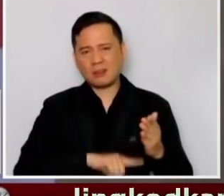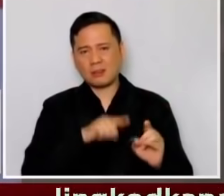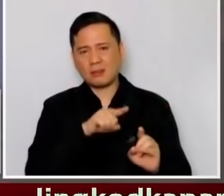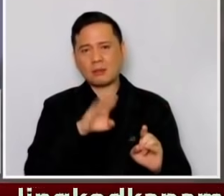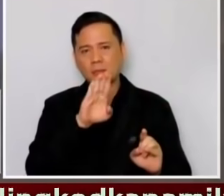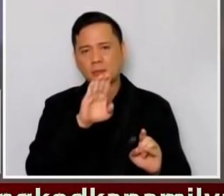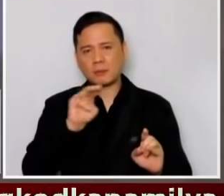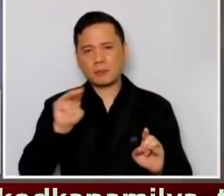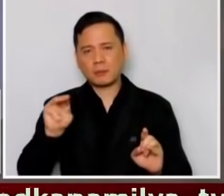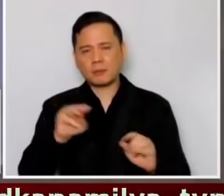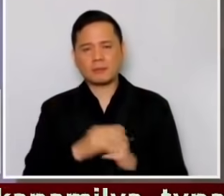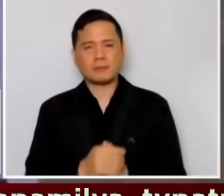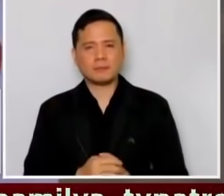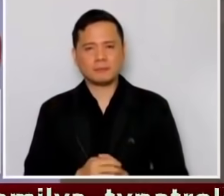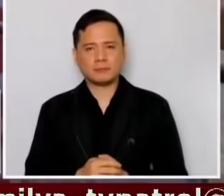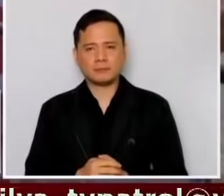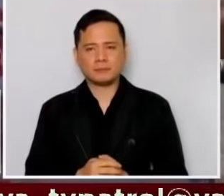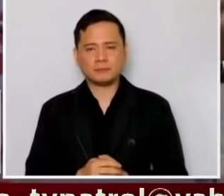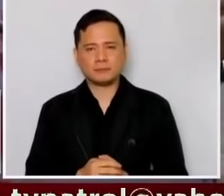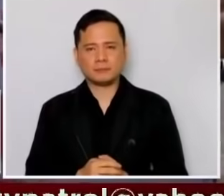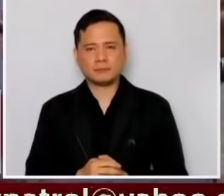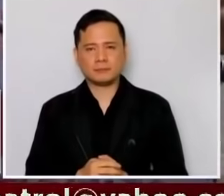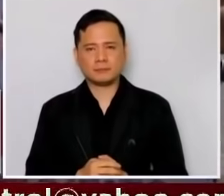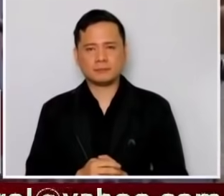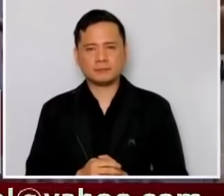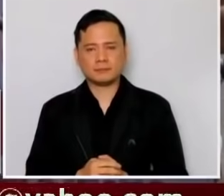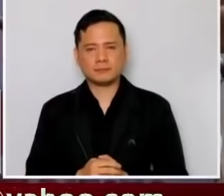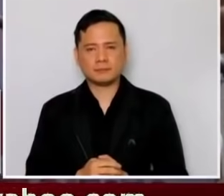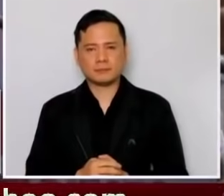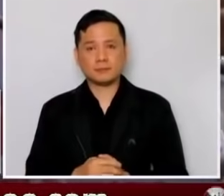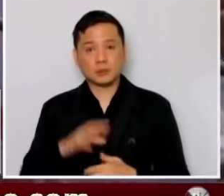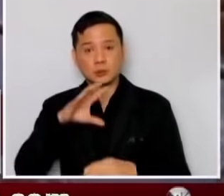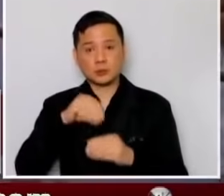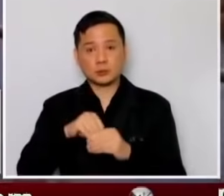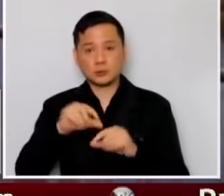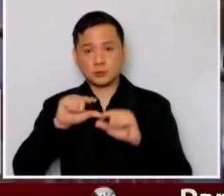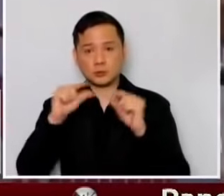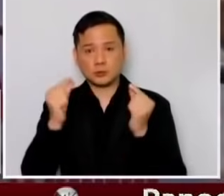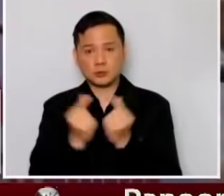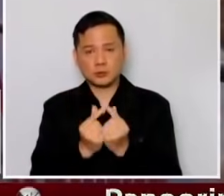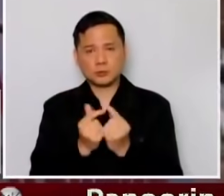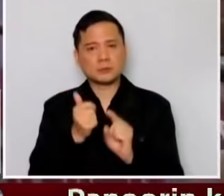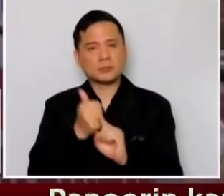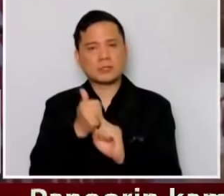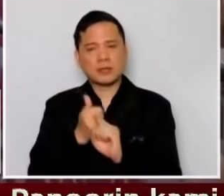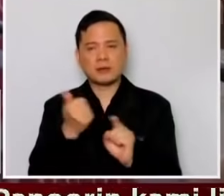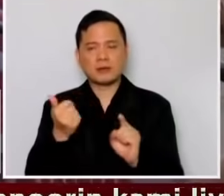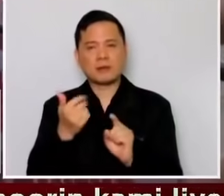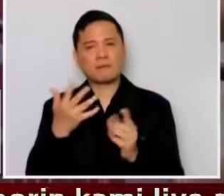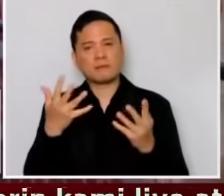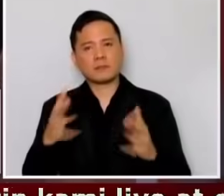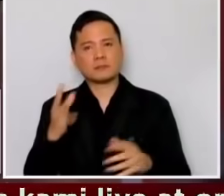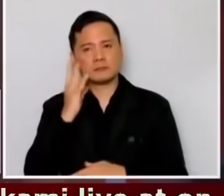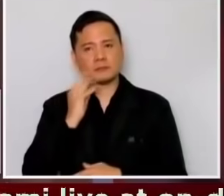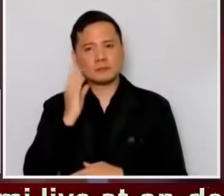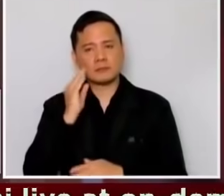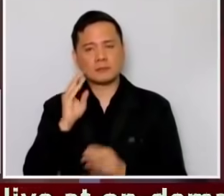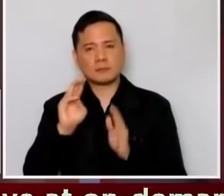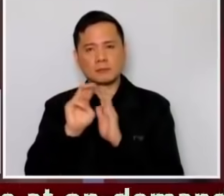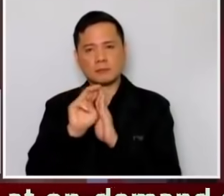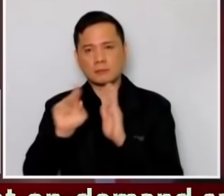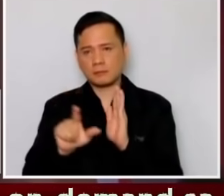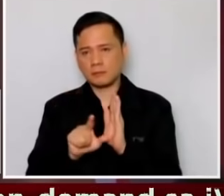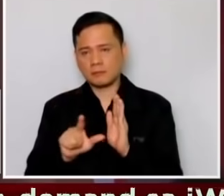si Ferdinand Bongbong Marcos Jr. Kabilang din sa grupo ang ilang nagpakilalang biktima ng martial law. Kami po